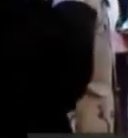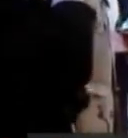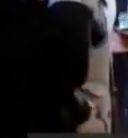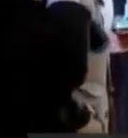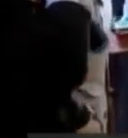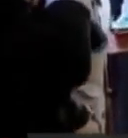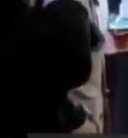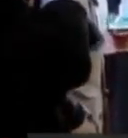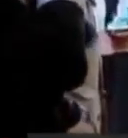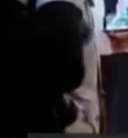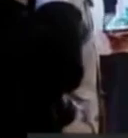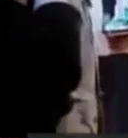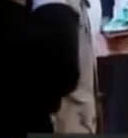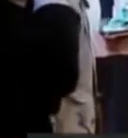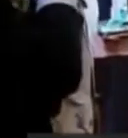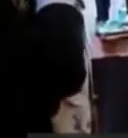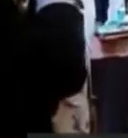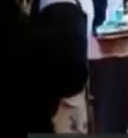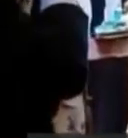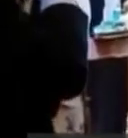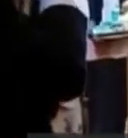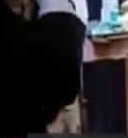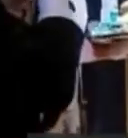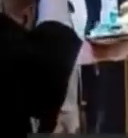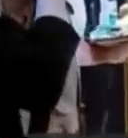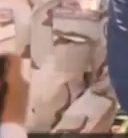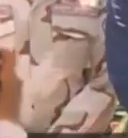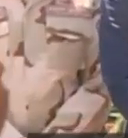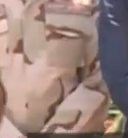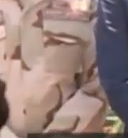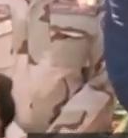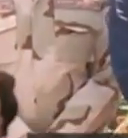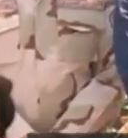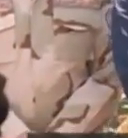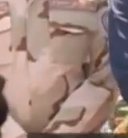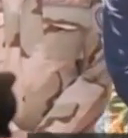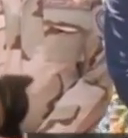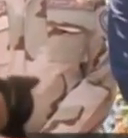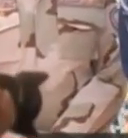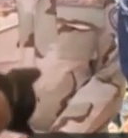الرئيس السيسي يؤكد قدرة مصر على مواجهة تحدي فيروس كورونا.